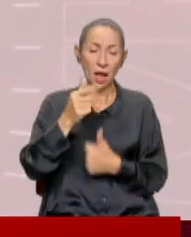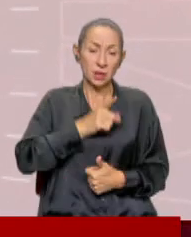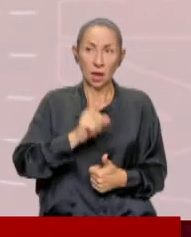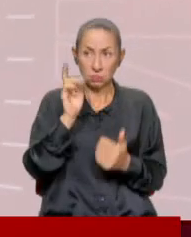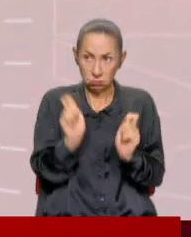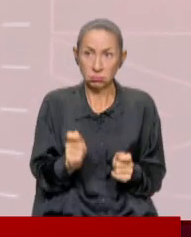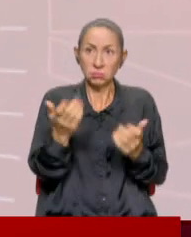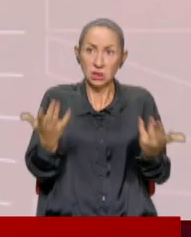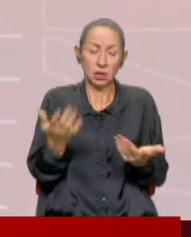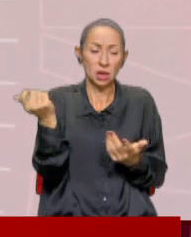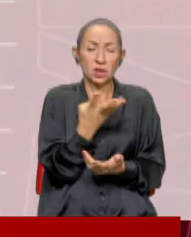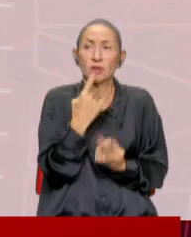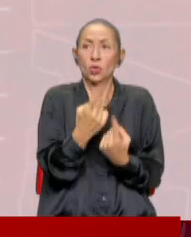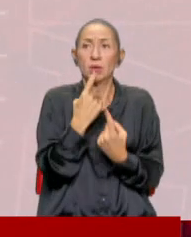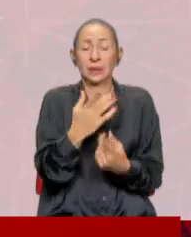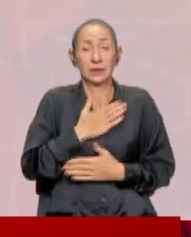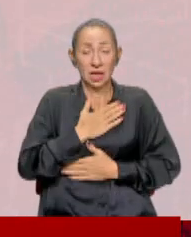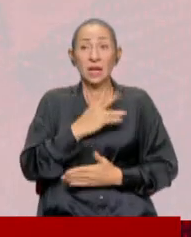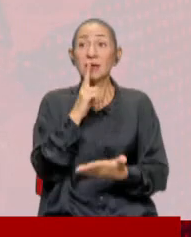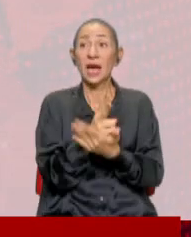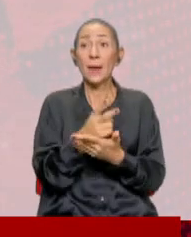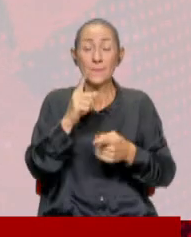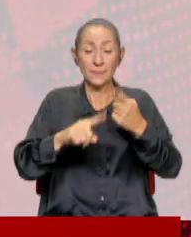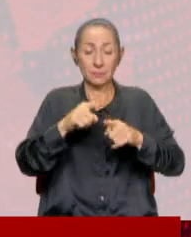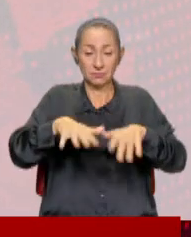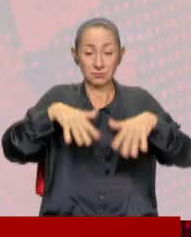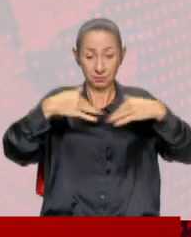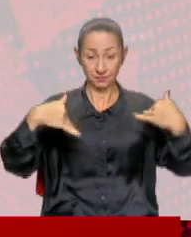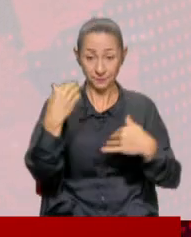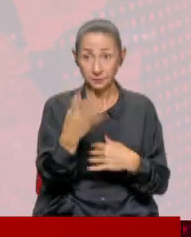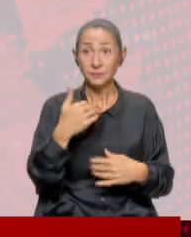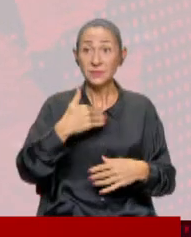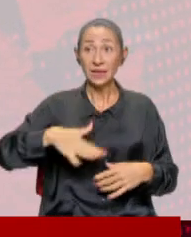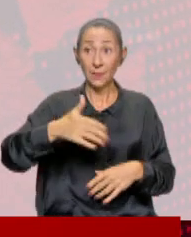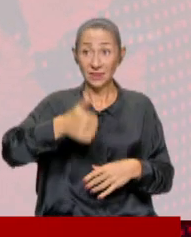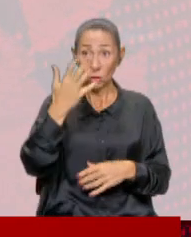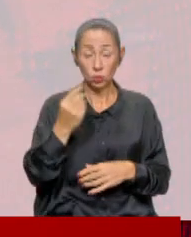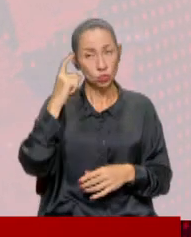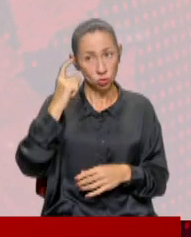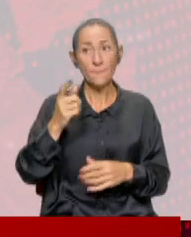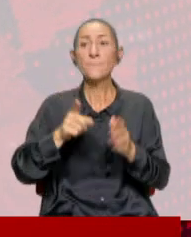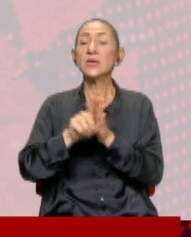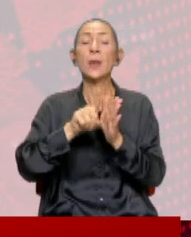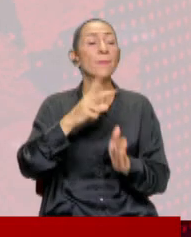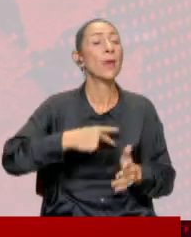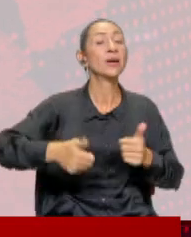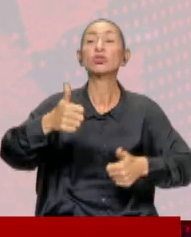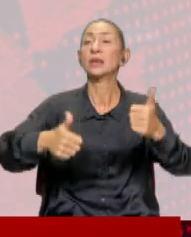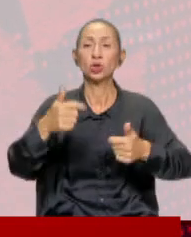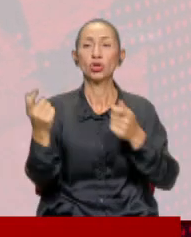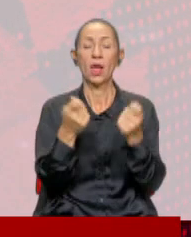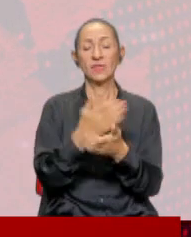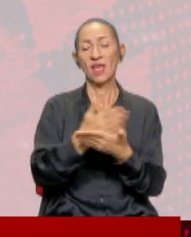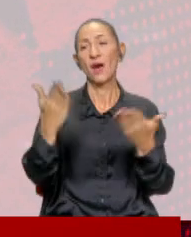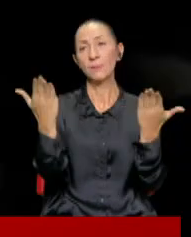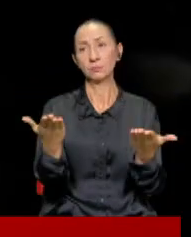aday göstereceğimizi zaten defalarca ifade ettik. Kararı parti meclisi verecek ama benim genel başkan olarak görüşüm başarılı belediye başkanlarının